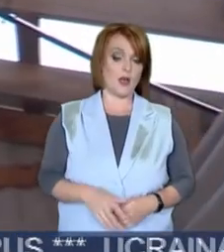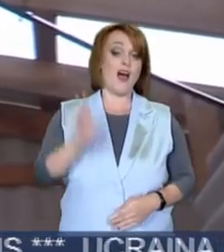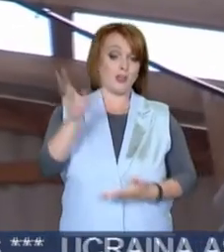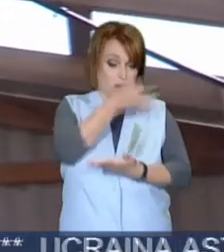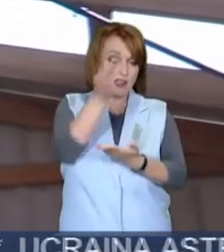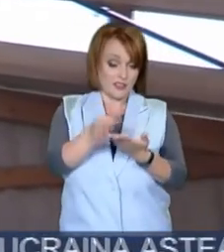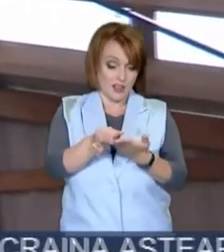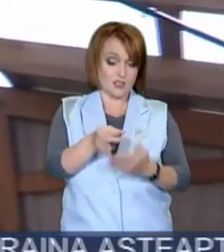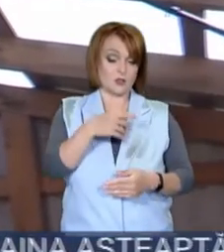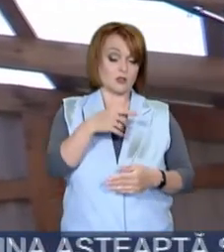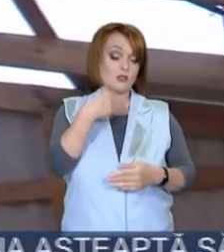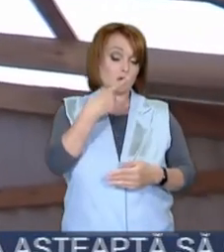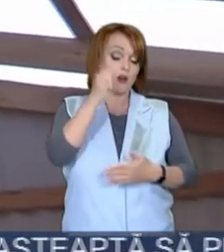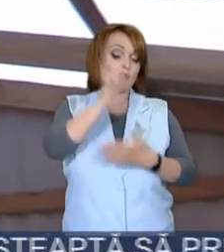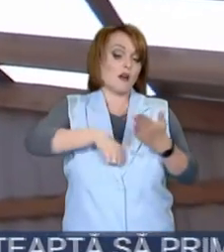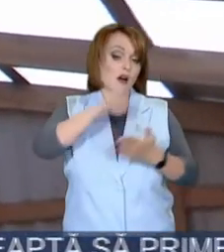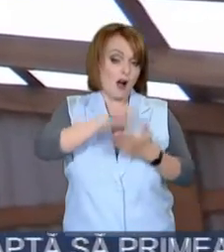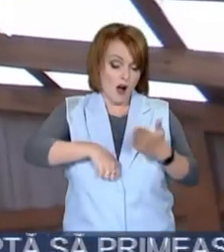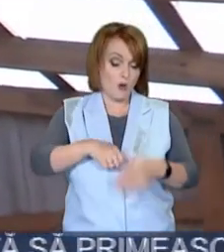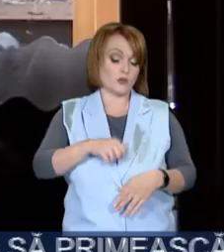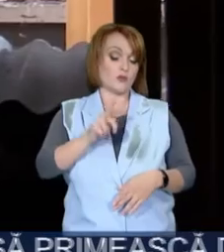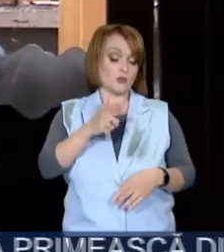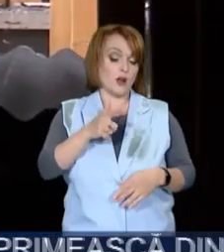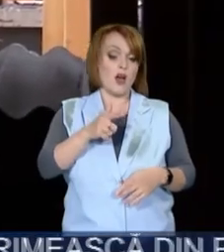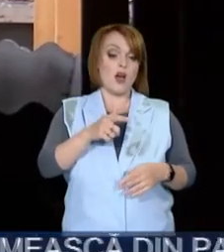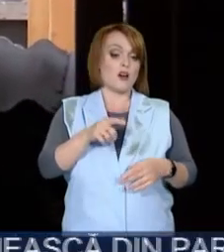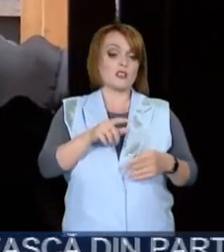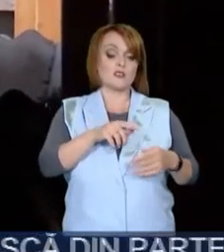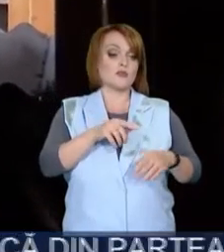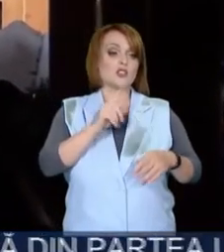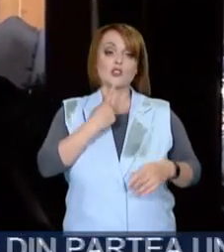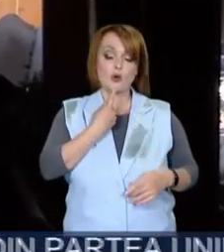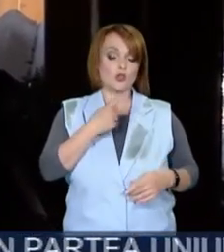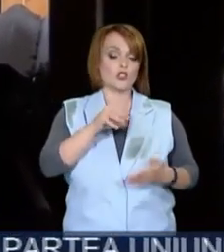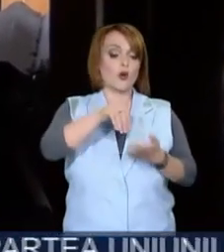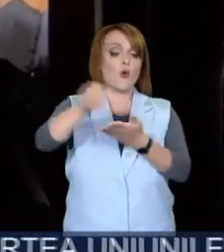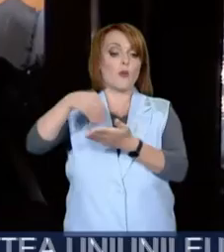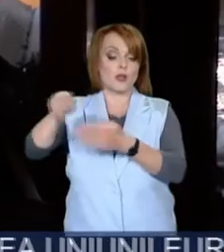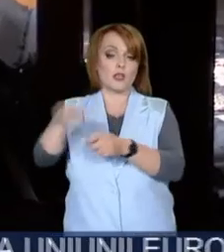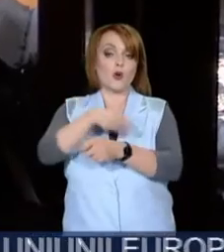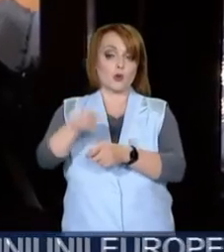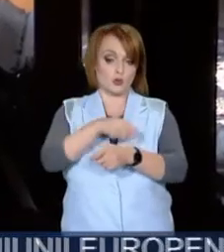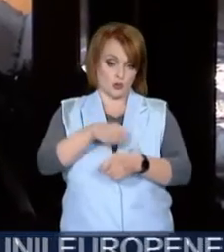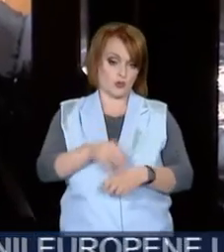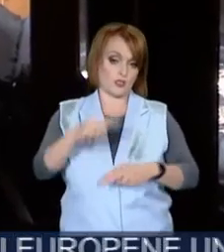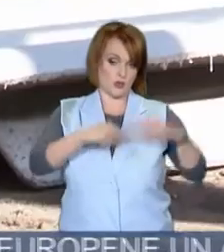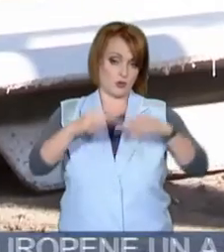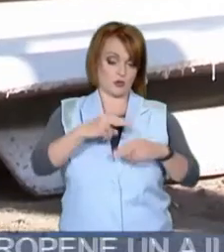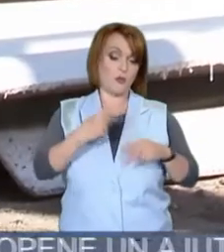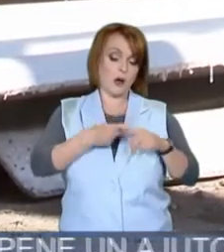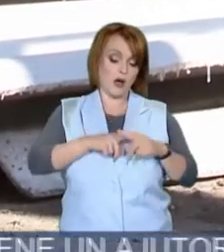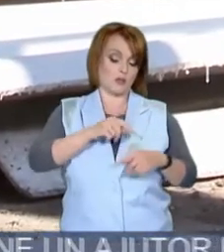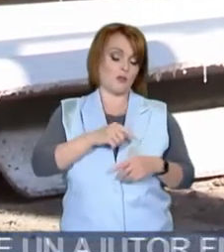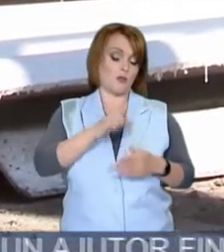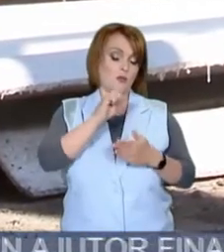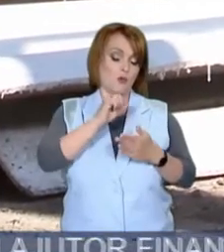efectuează cu dificultate din cauza procedurilor de achiziție. Se lucrează la toate adresele care au venit de la